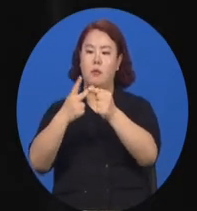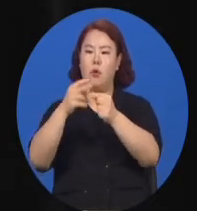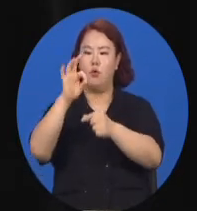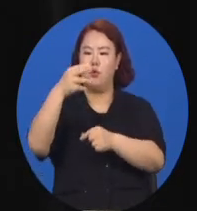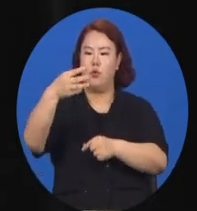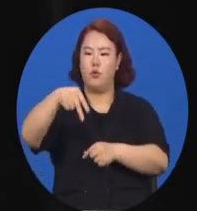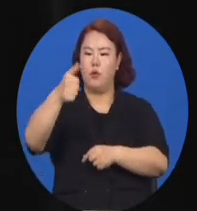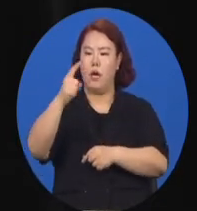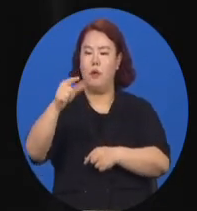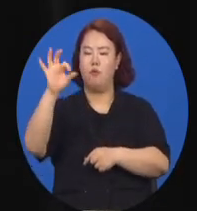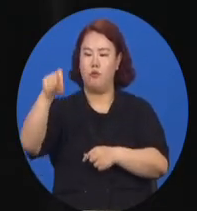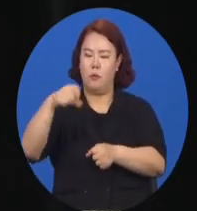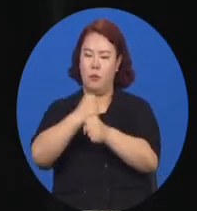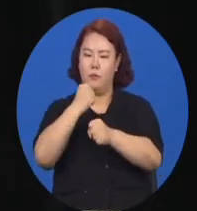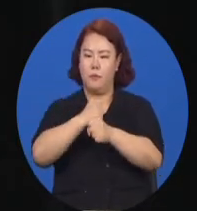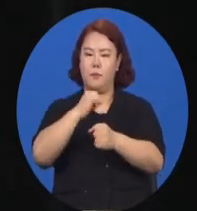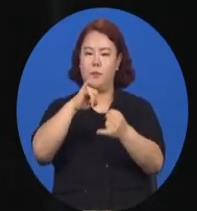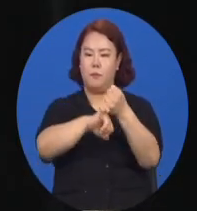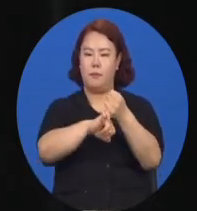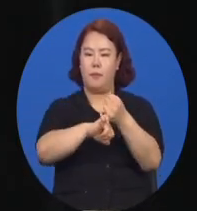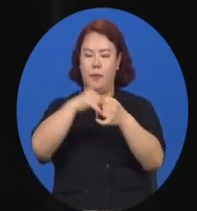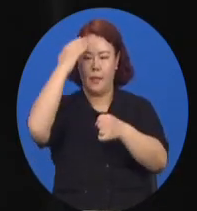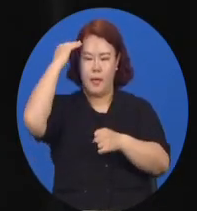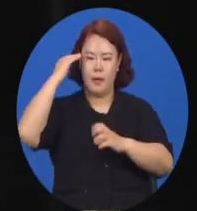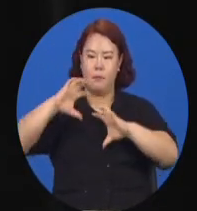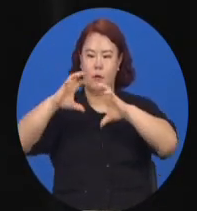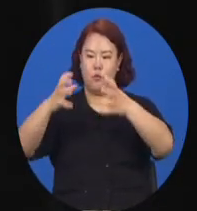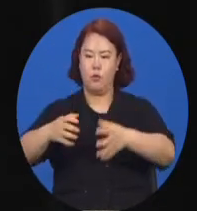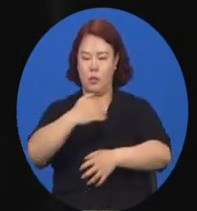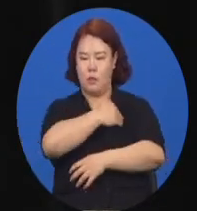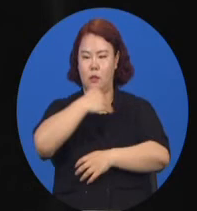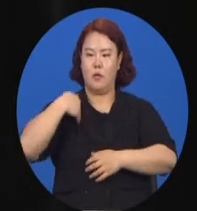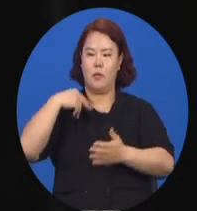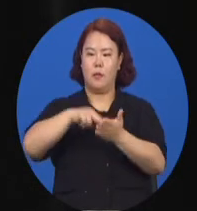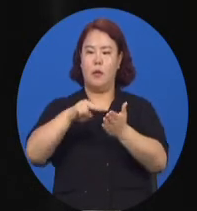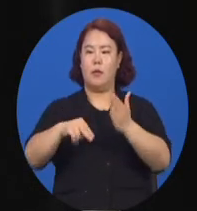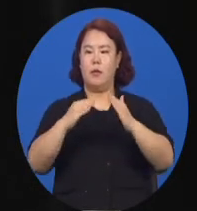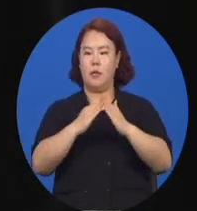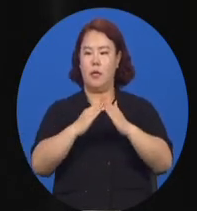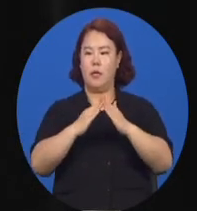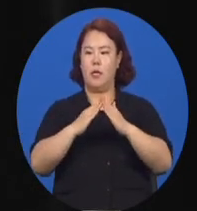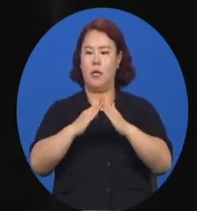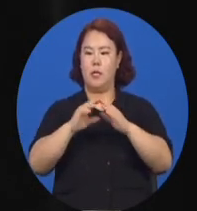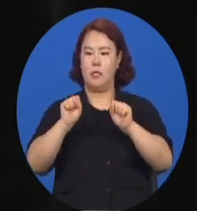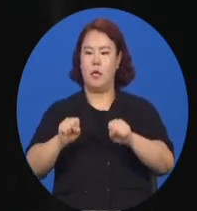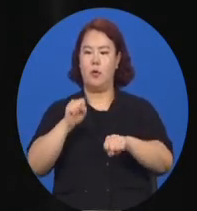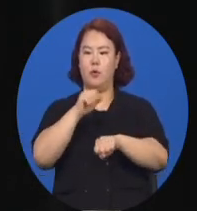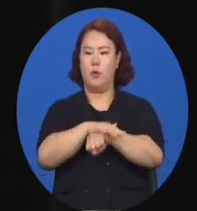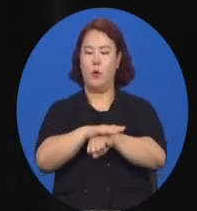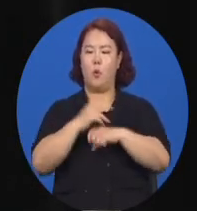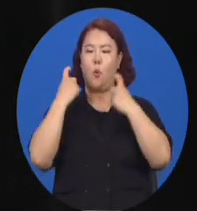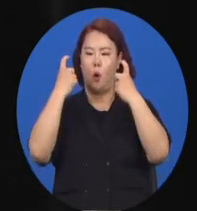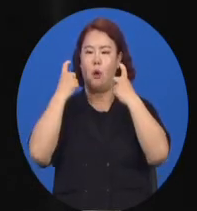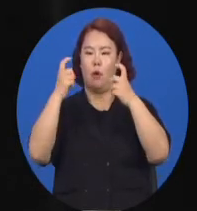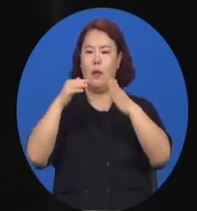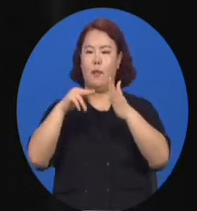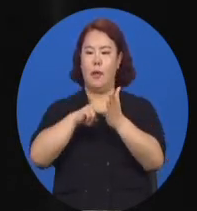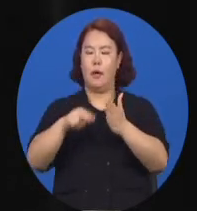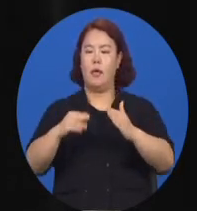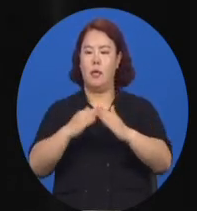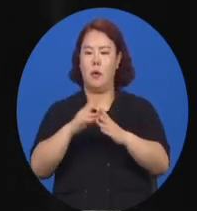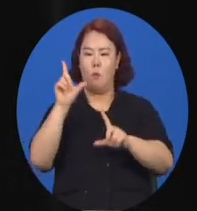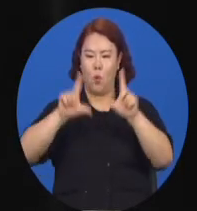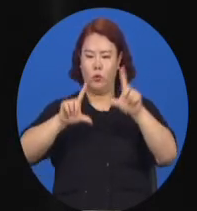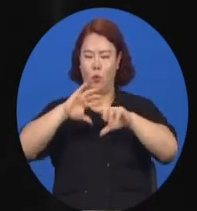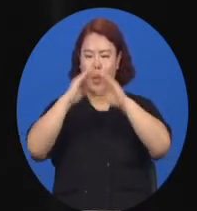반드시 만들겠습니다. 대한민국 속의 당당한 단양, 체류형 관광 단양의 모습을 완전히